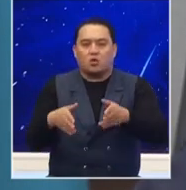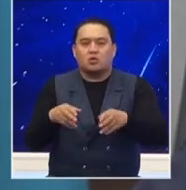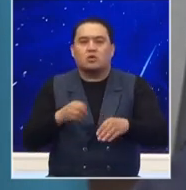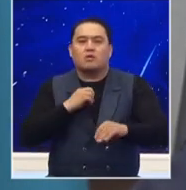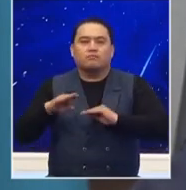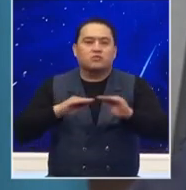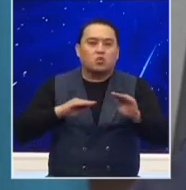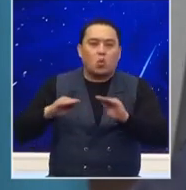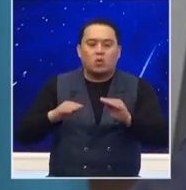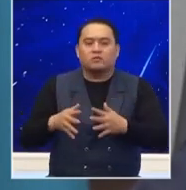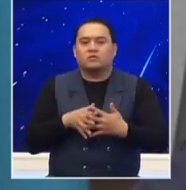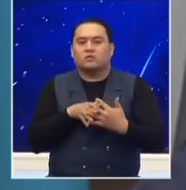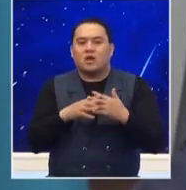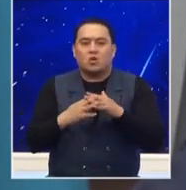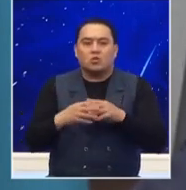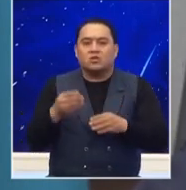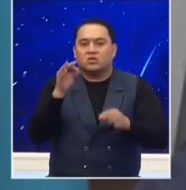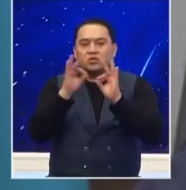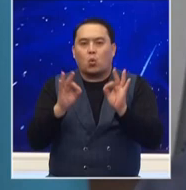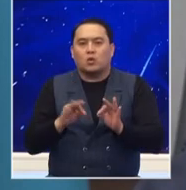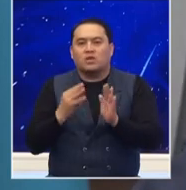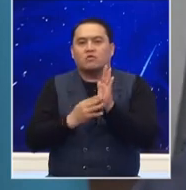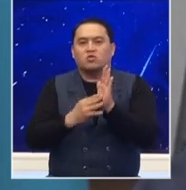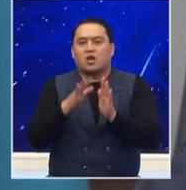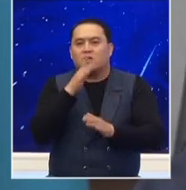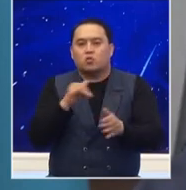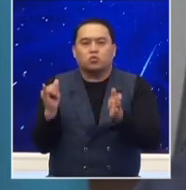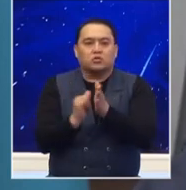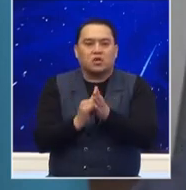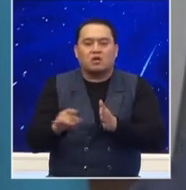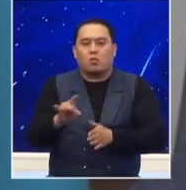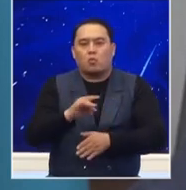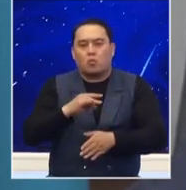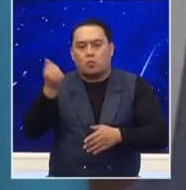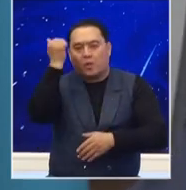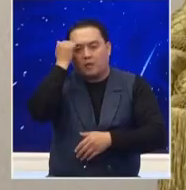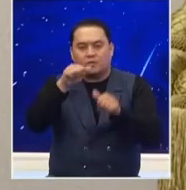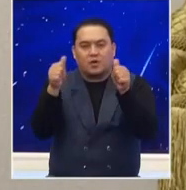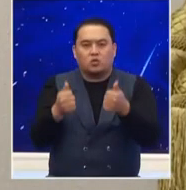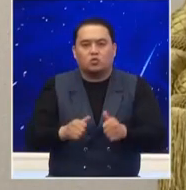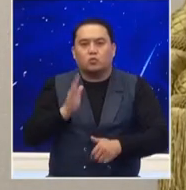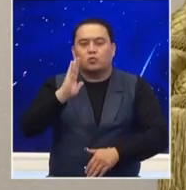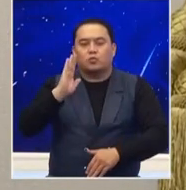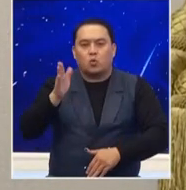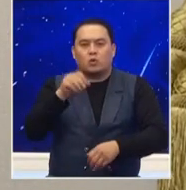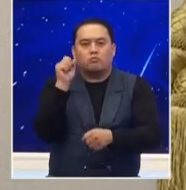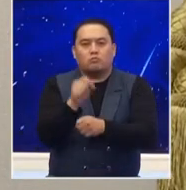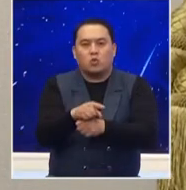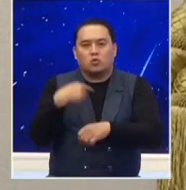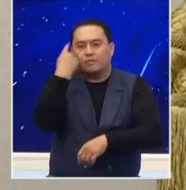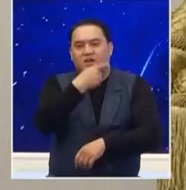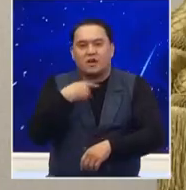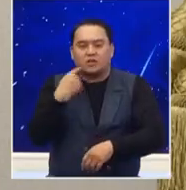по благоустройству. В селе обновится школа искусств. В честь 90-летия мы установим в райцентре памятник нашему именитому земляку. Поручаю